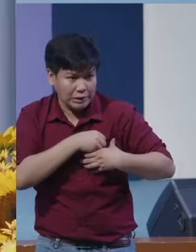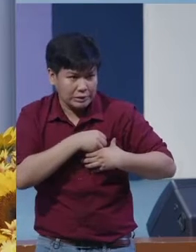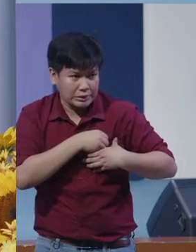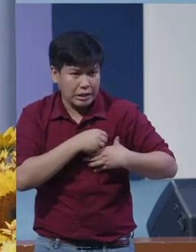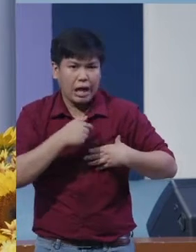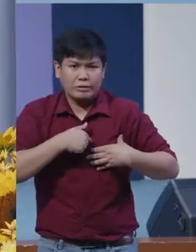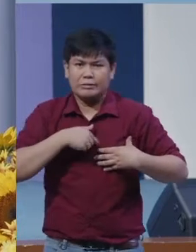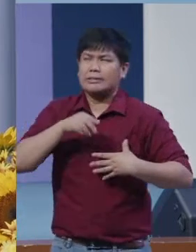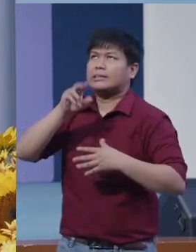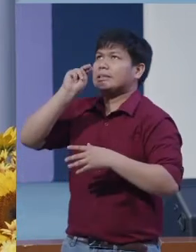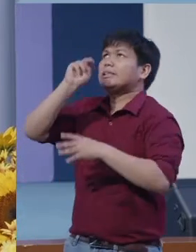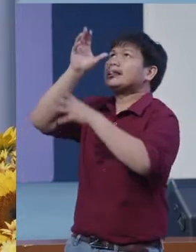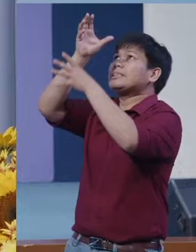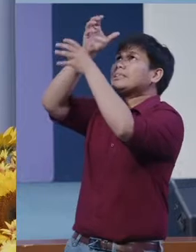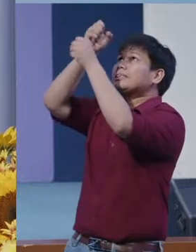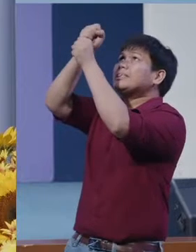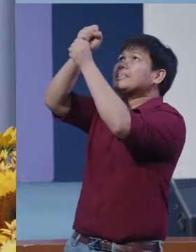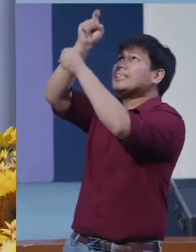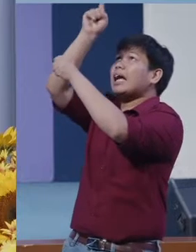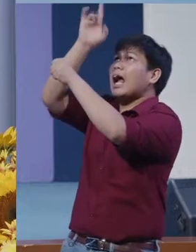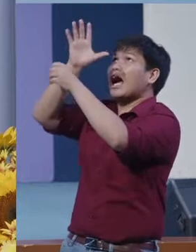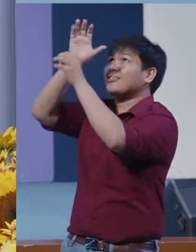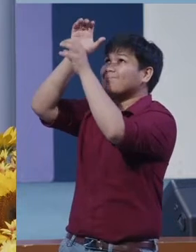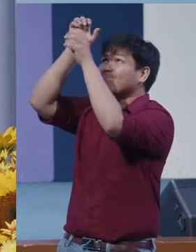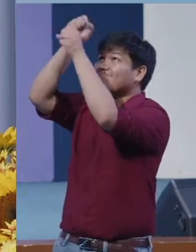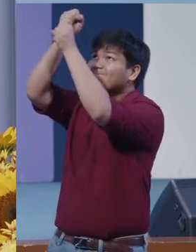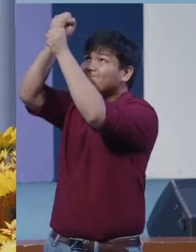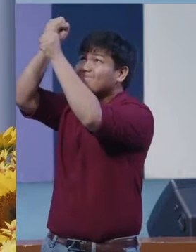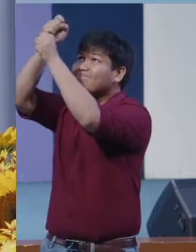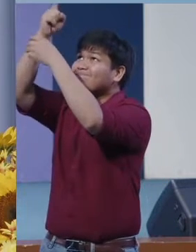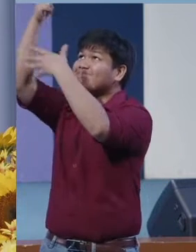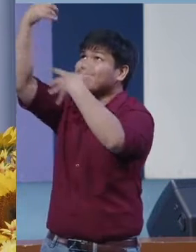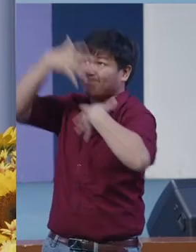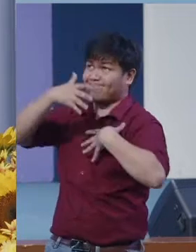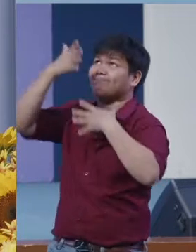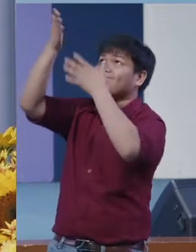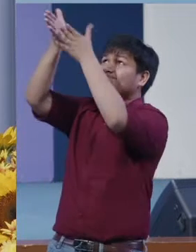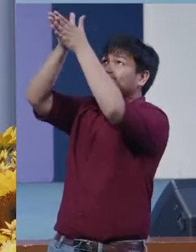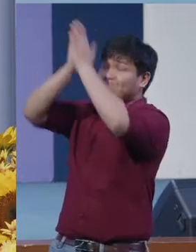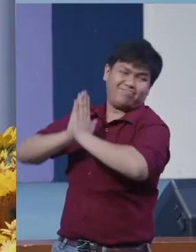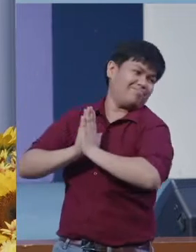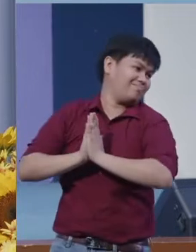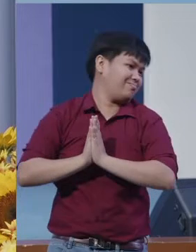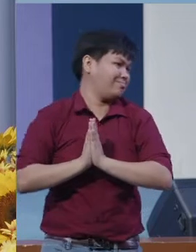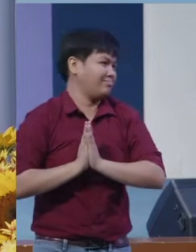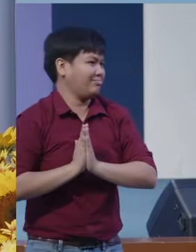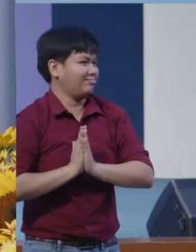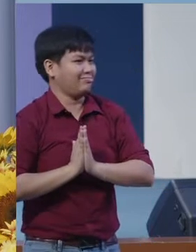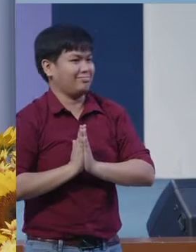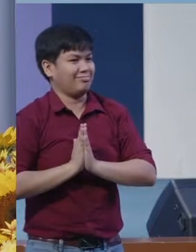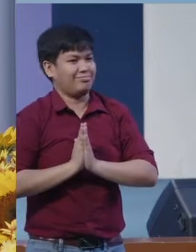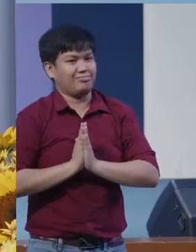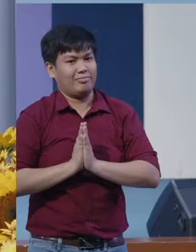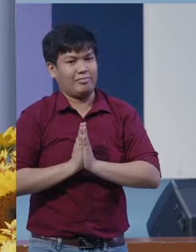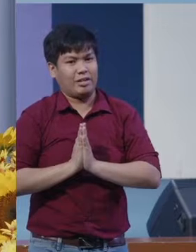at kumapit sa Diyos na nagbibigay ng grasya sa kanila. Yun daw ang